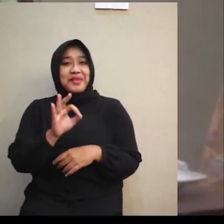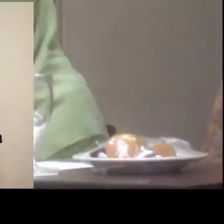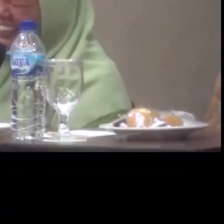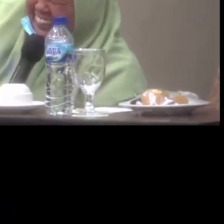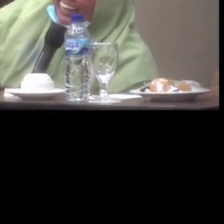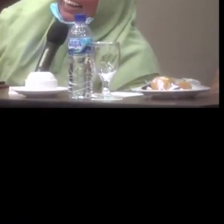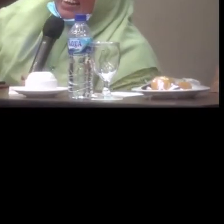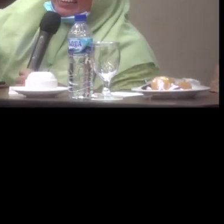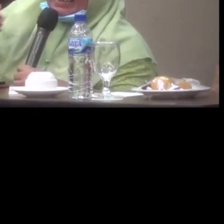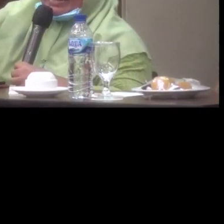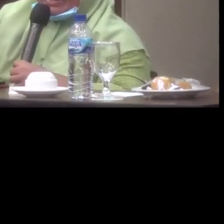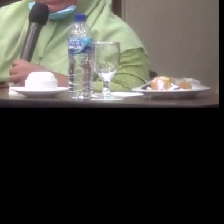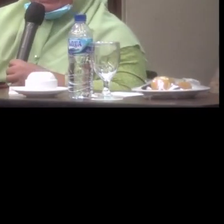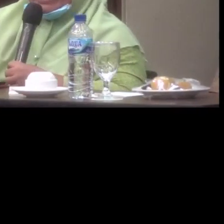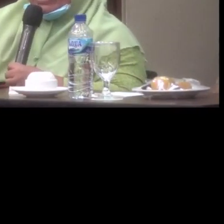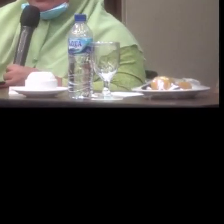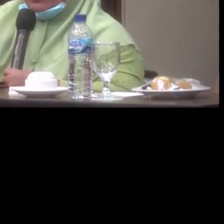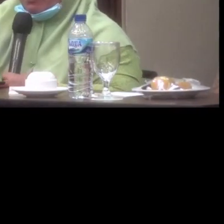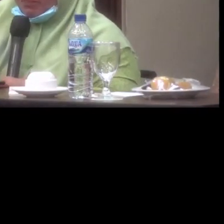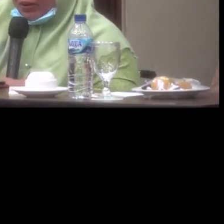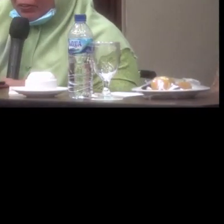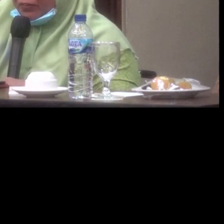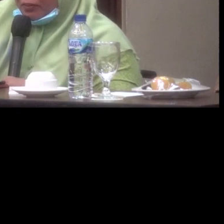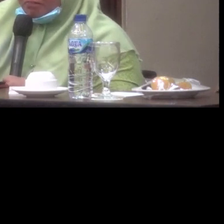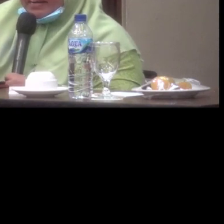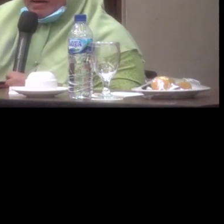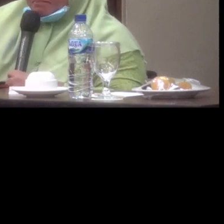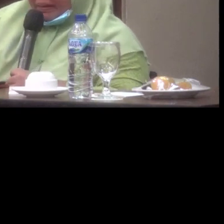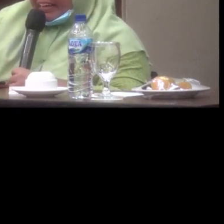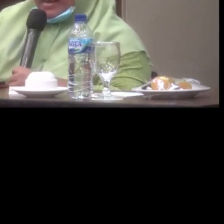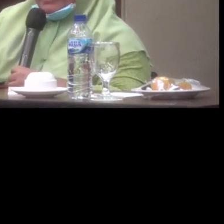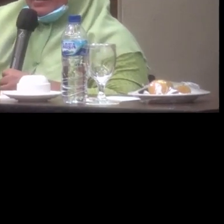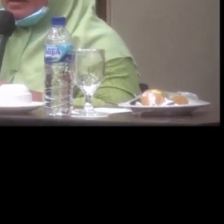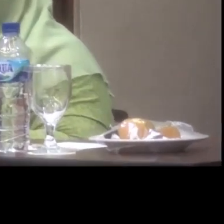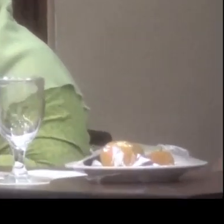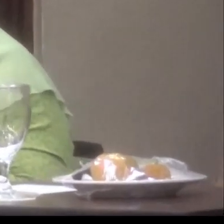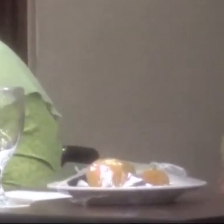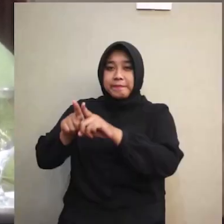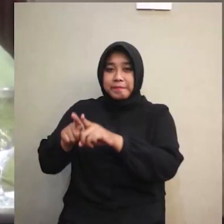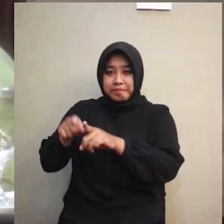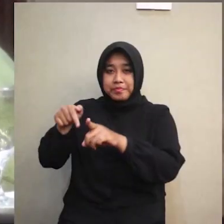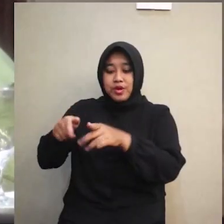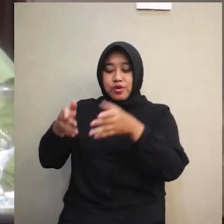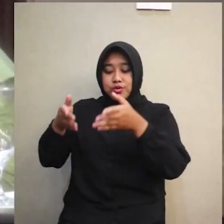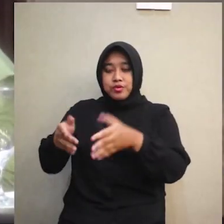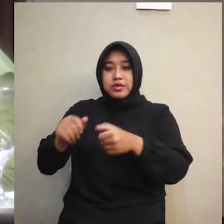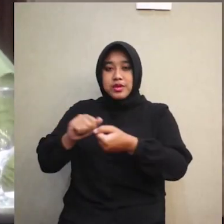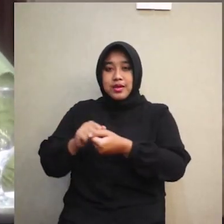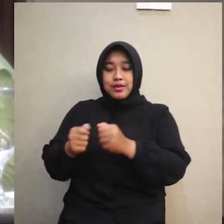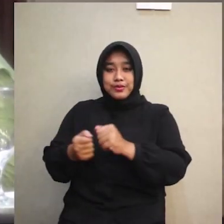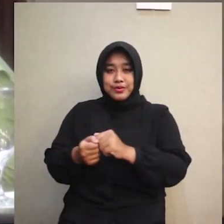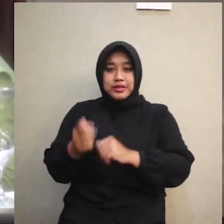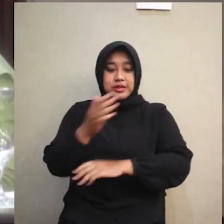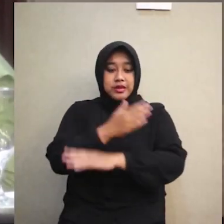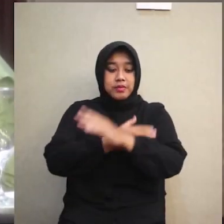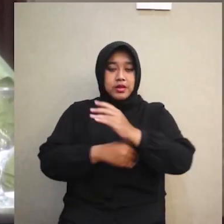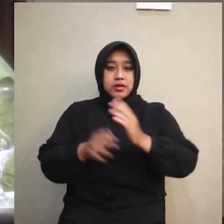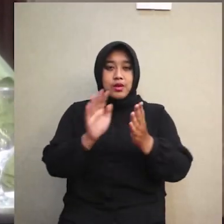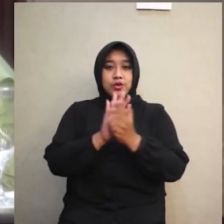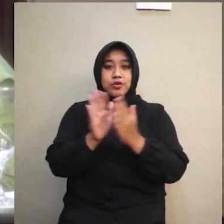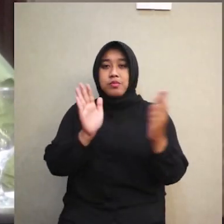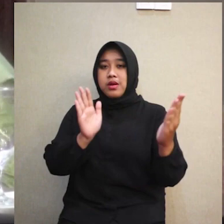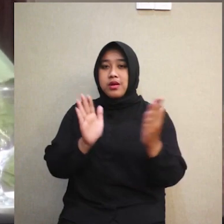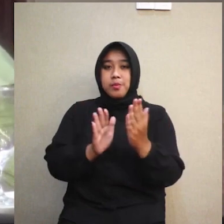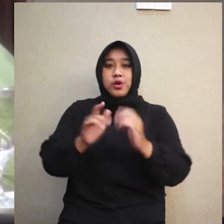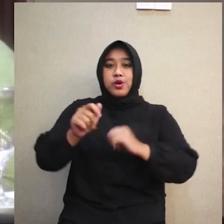terkait dengan support untuk pendampingan bagi kasus-kasus disabilitas yang berhadapan dengan hukum Nah